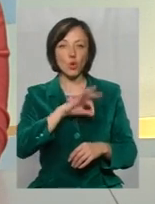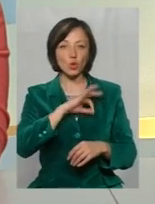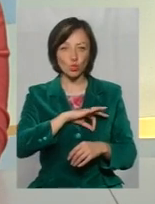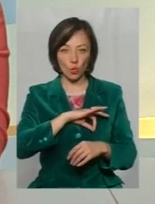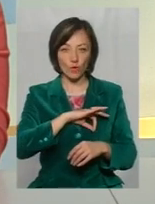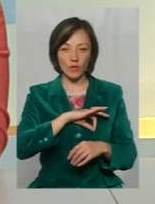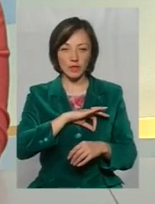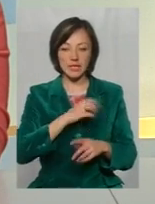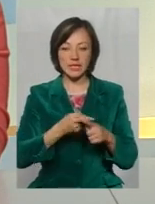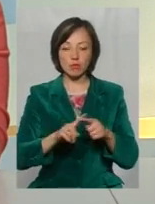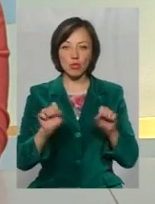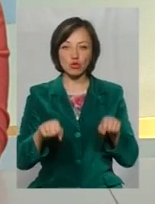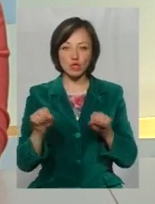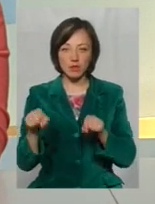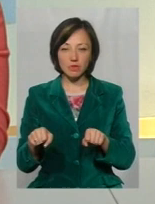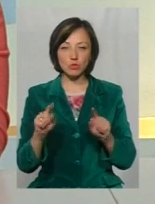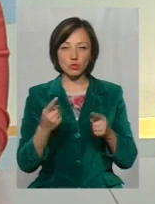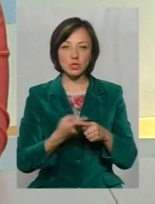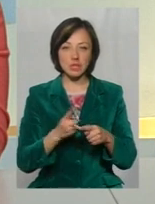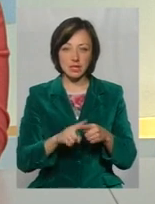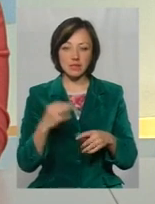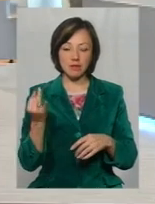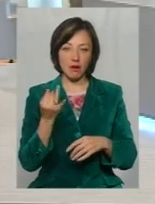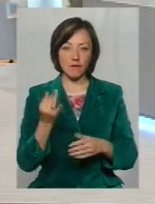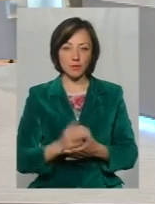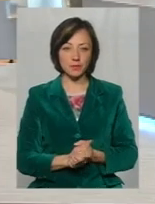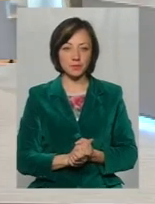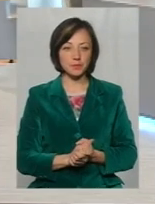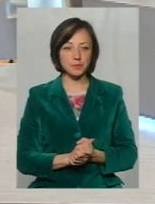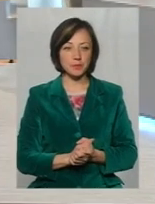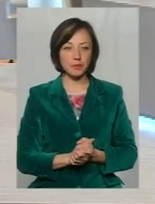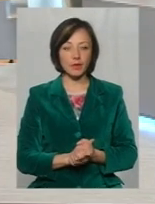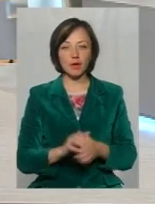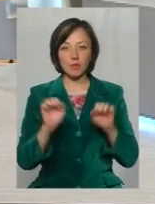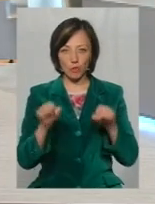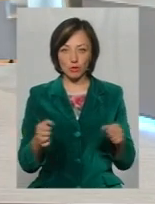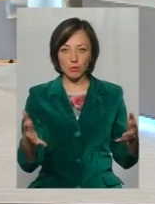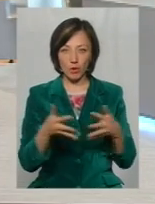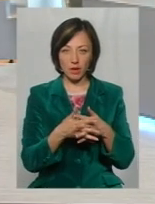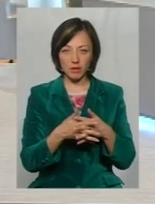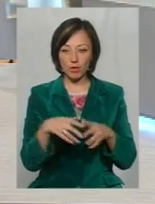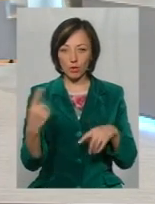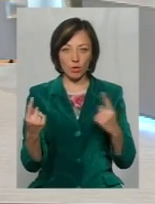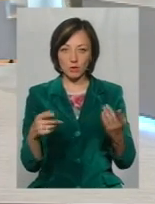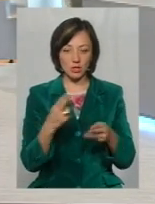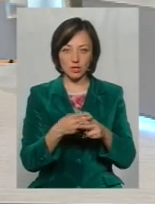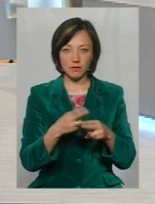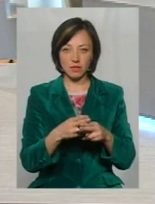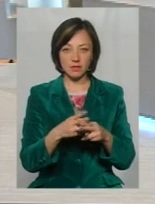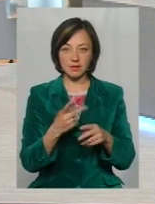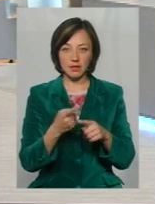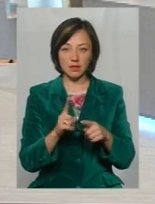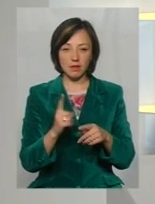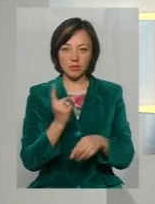використовувати ці можливості, тому що це цікаво. Не зрештою можна поєднувати ж, напевно. Одне так. Одному не заважає. Це ж не є,